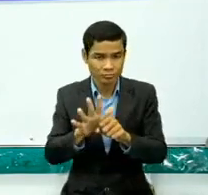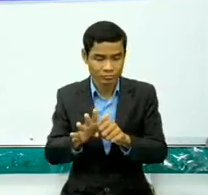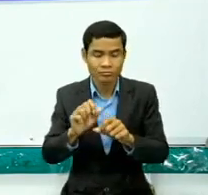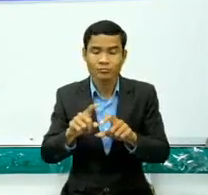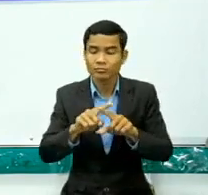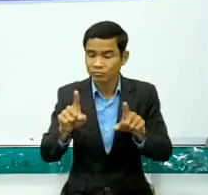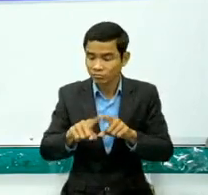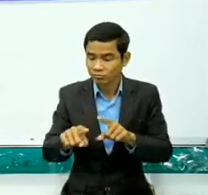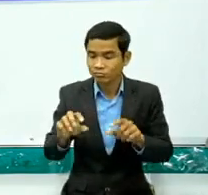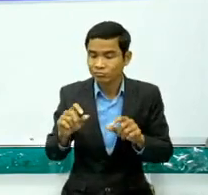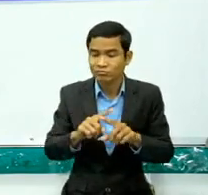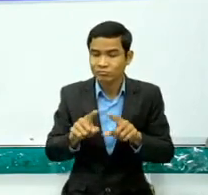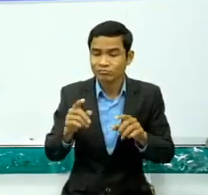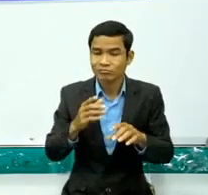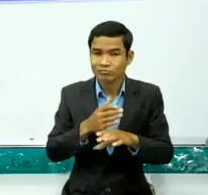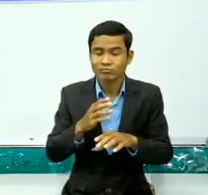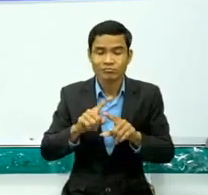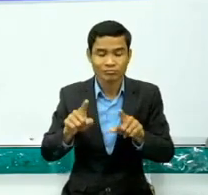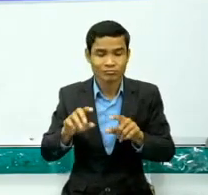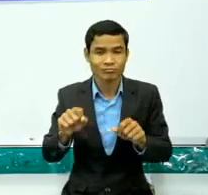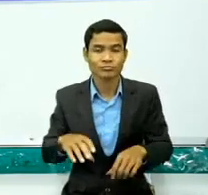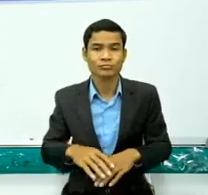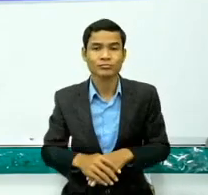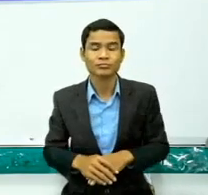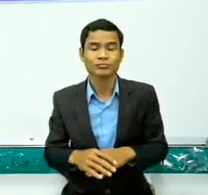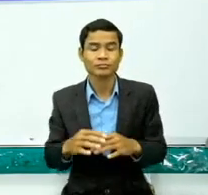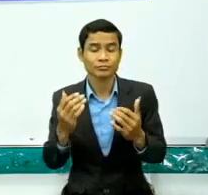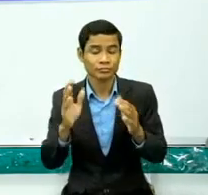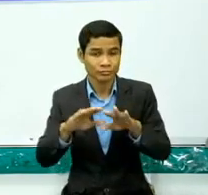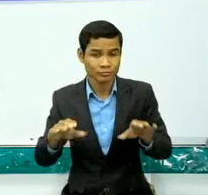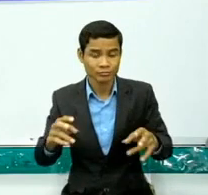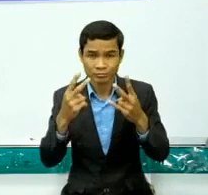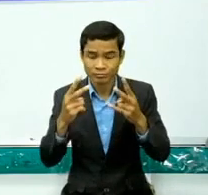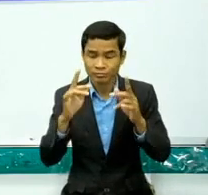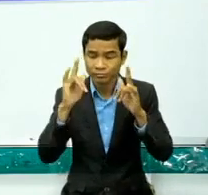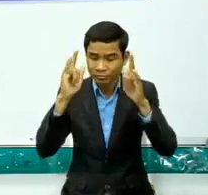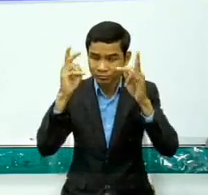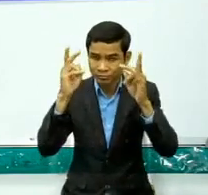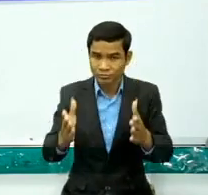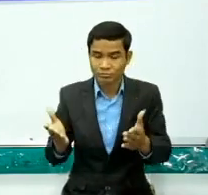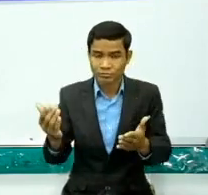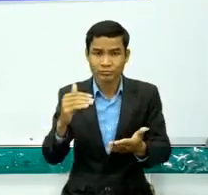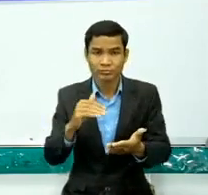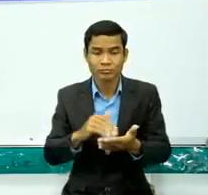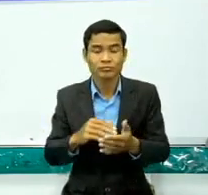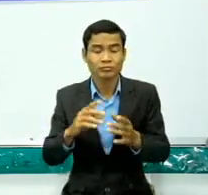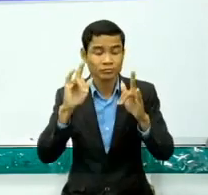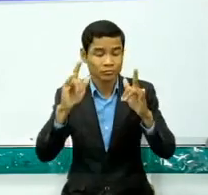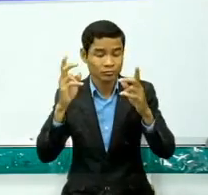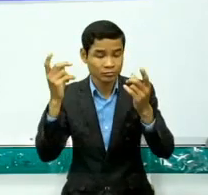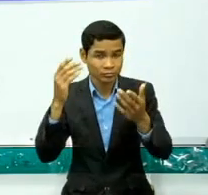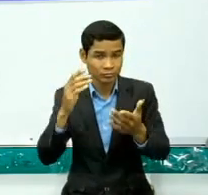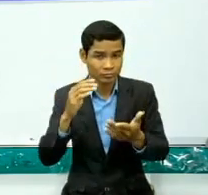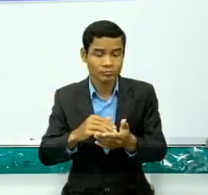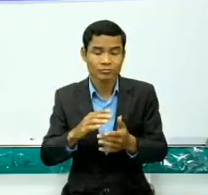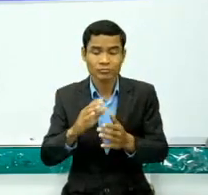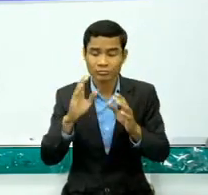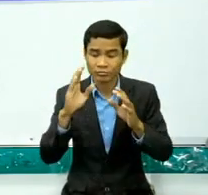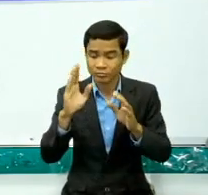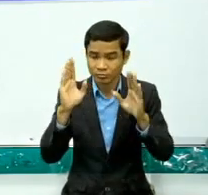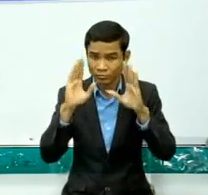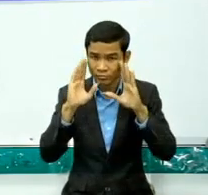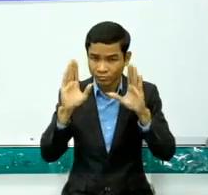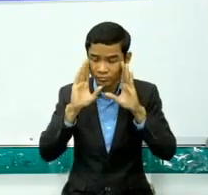ជំងឺប្រភេទថ្មីគឺជំងឺ COVID-19 ចាកូនអាចមើលការបង្រៀនរបស់អ្នកគ្រូម្ដងទៀតនៅតាមផេកផ្លូវការរប